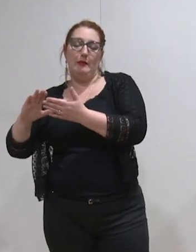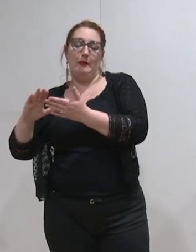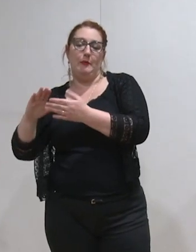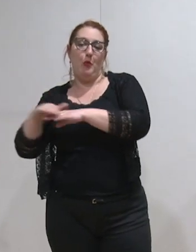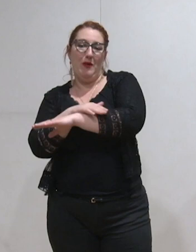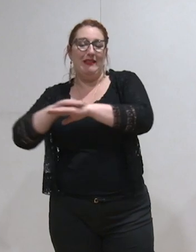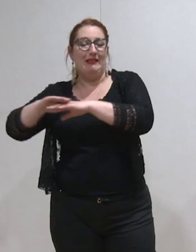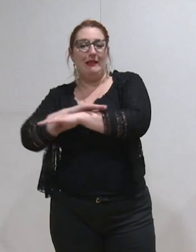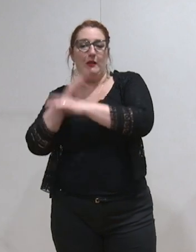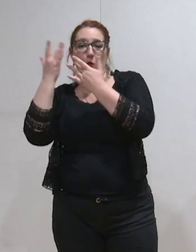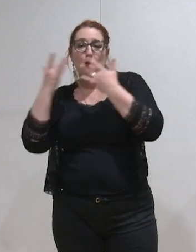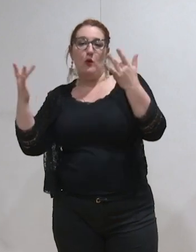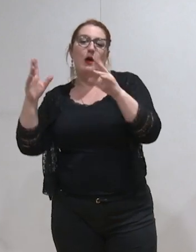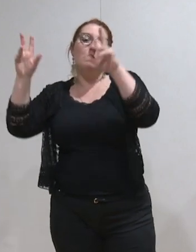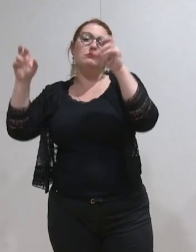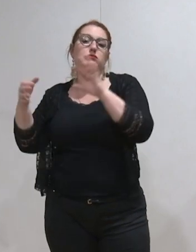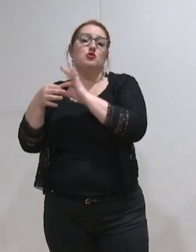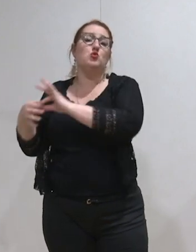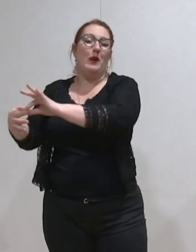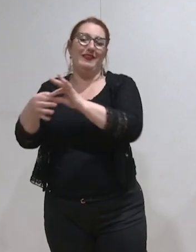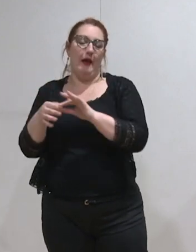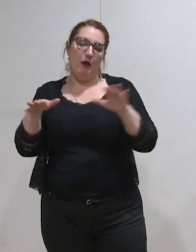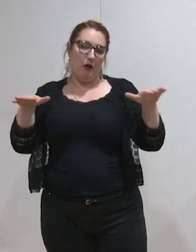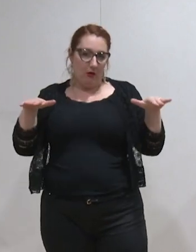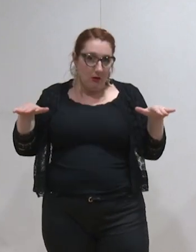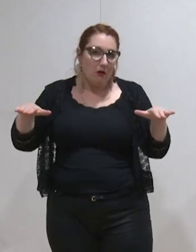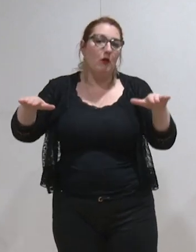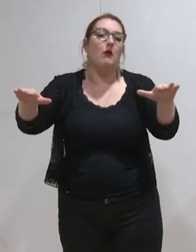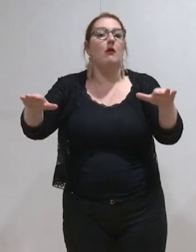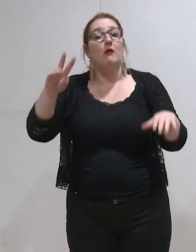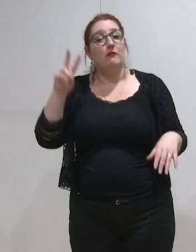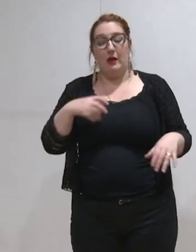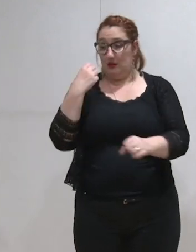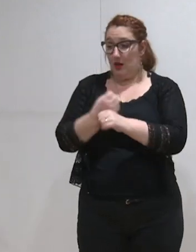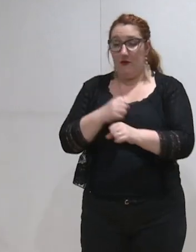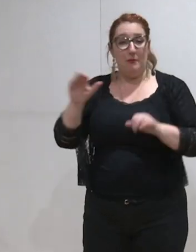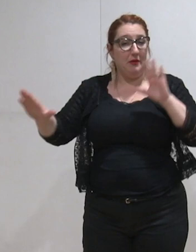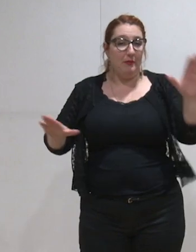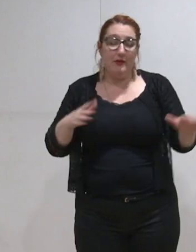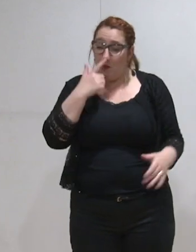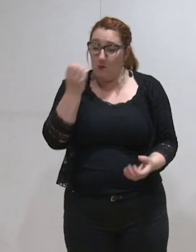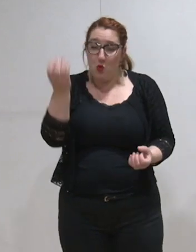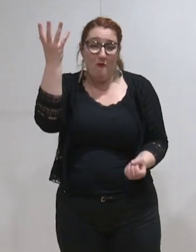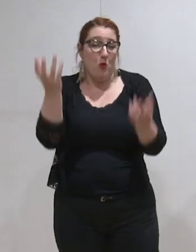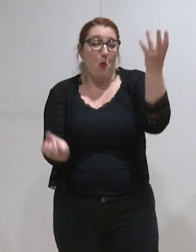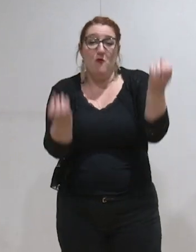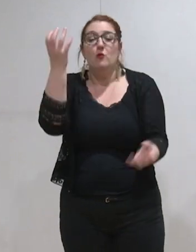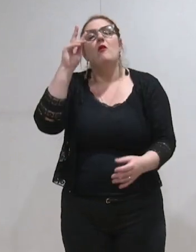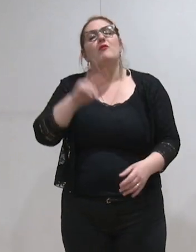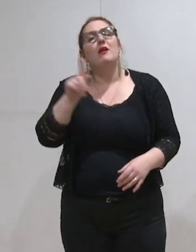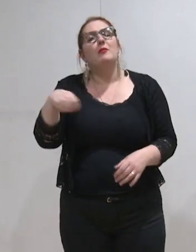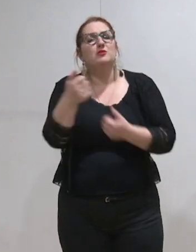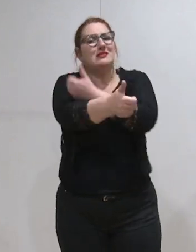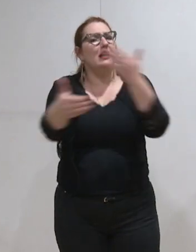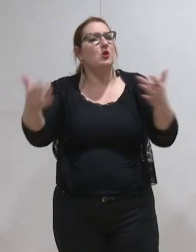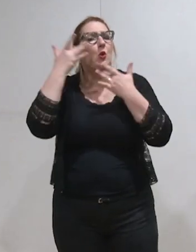culture solidaire euh il y a là dans ce travail-là un travail qui faut zone même s'il reste compliqué évidemment pour le domaine culturel dans